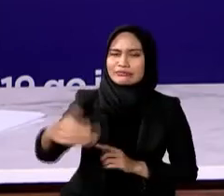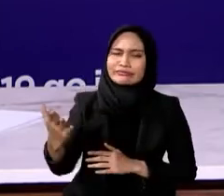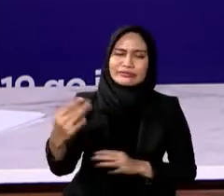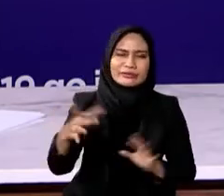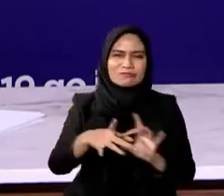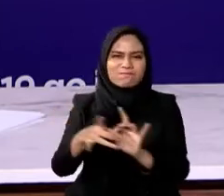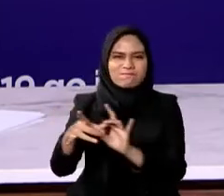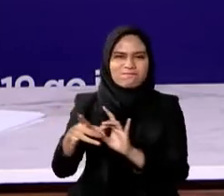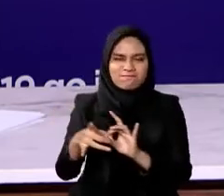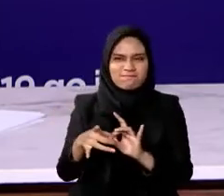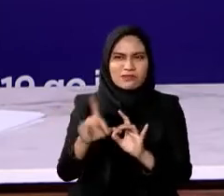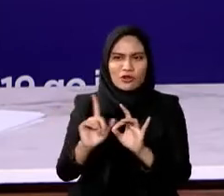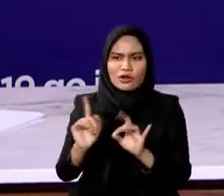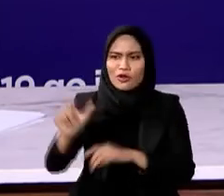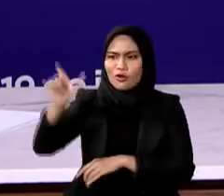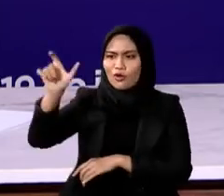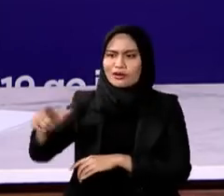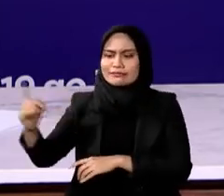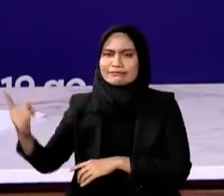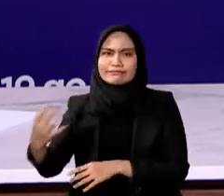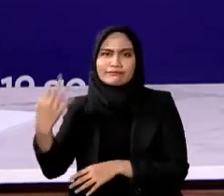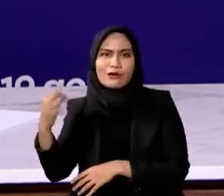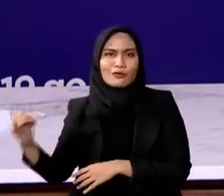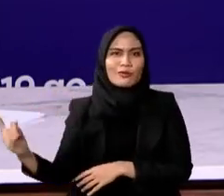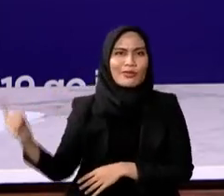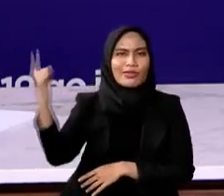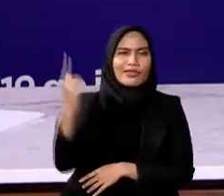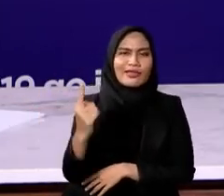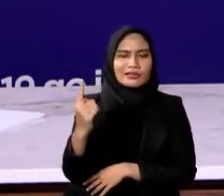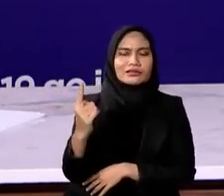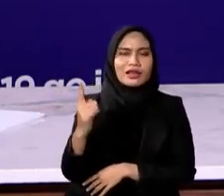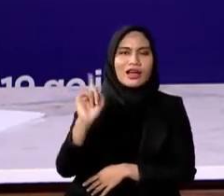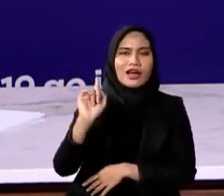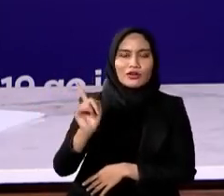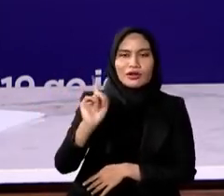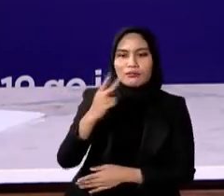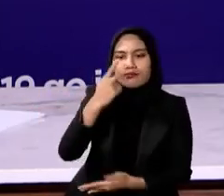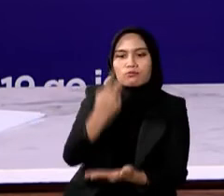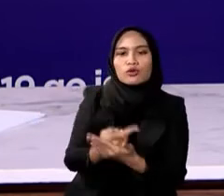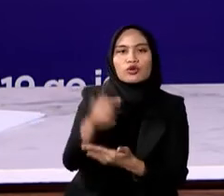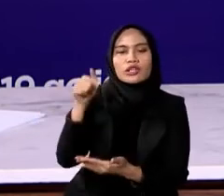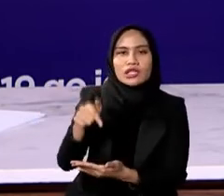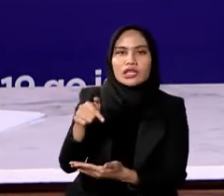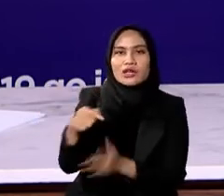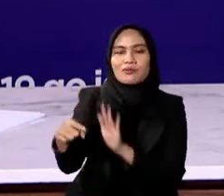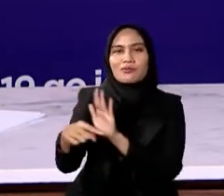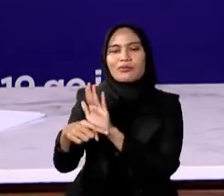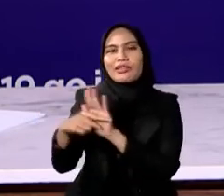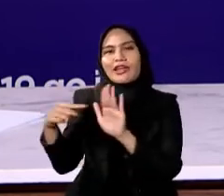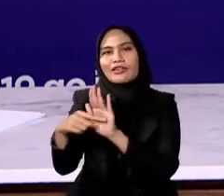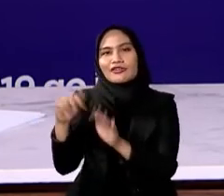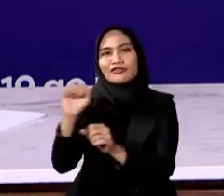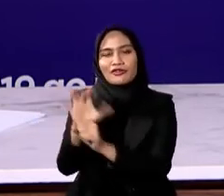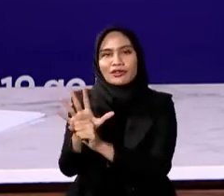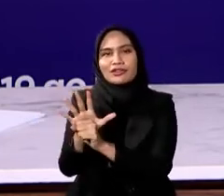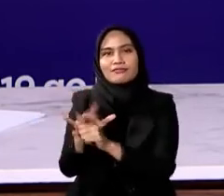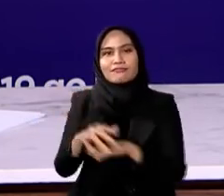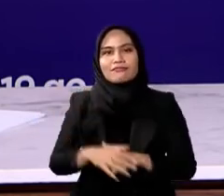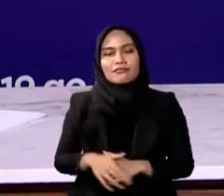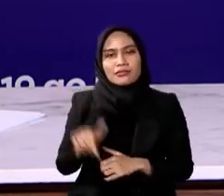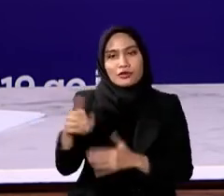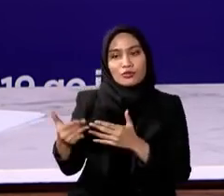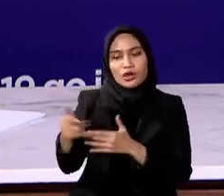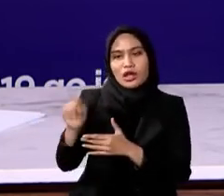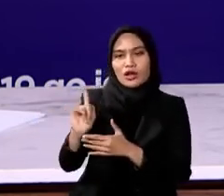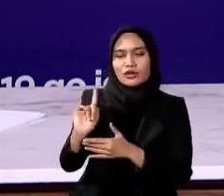mereka sudah melakukan tes PCR ataupun rapid test antigen. Pastikan juga ketersediaan ruang